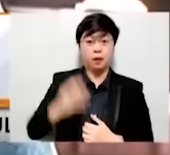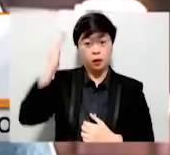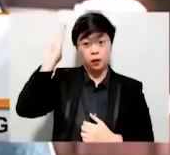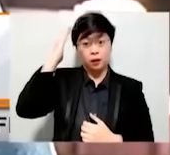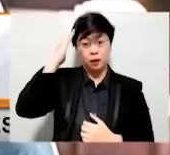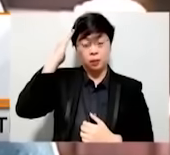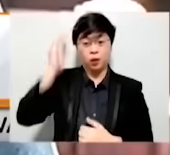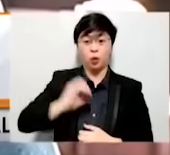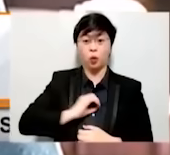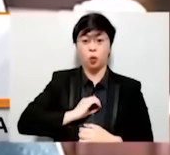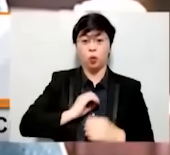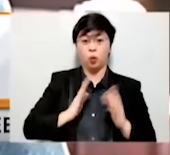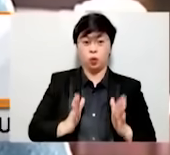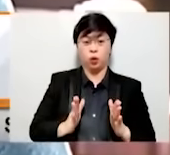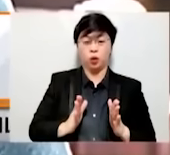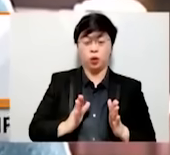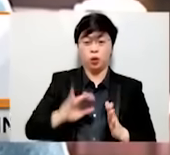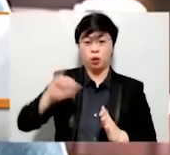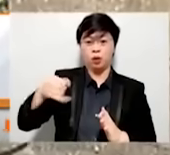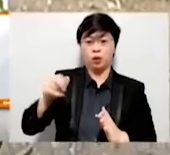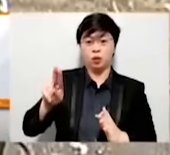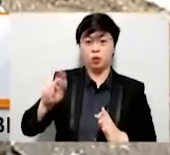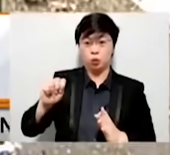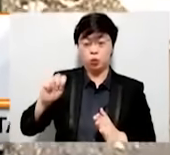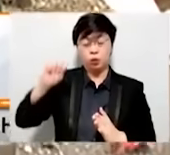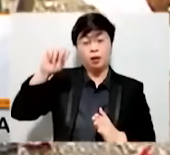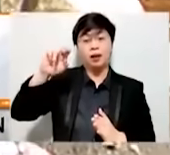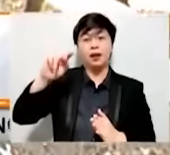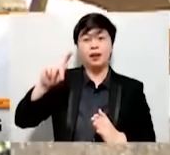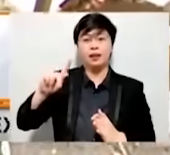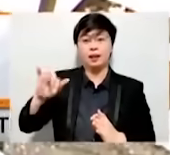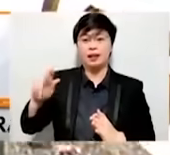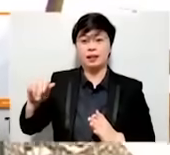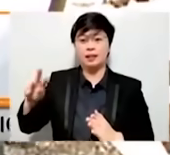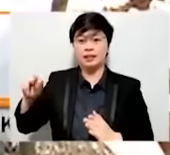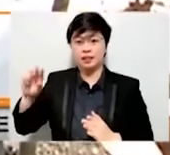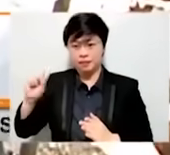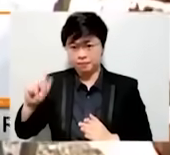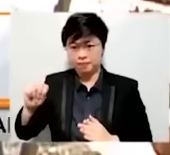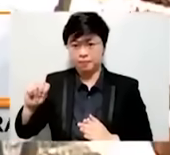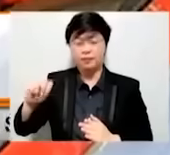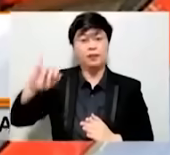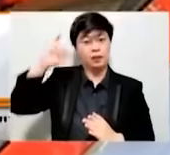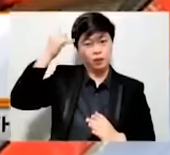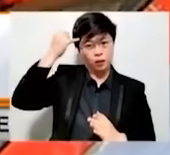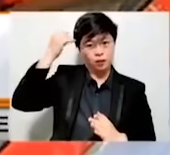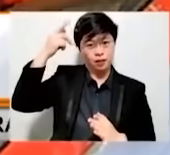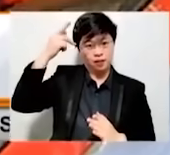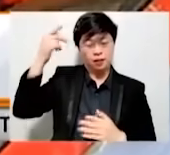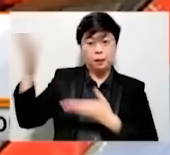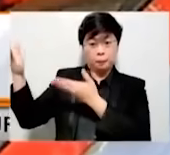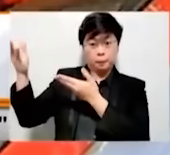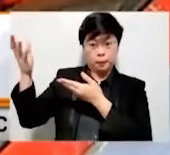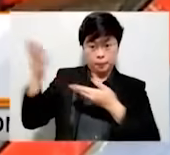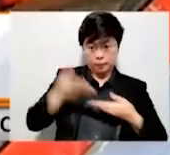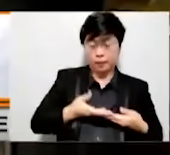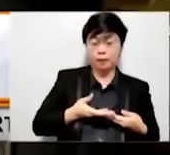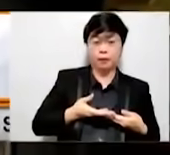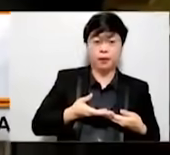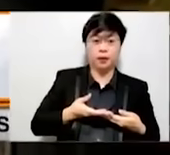si John Kalinisan. Ayon sa kanya, inaangkat sa Japan ang materyales at makina pero dito sa Batangas